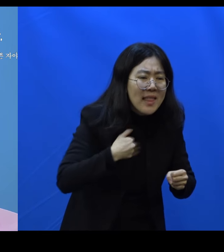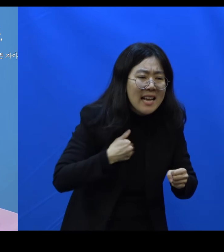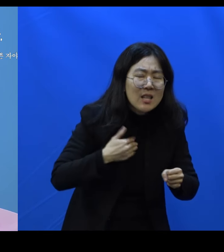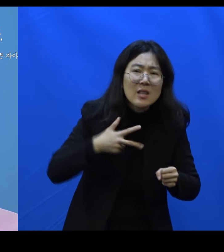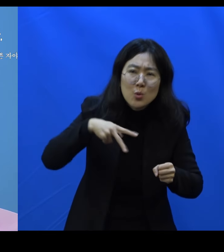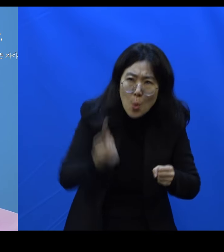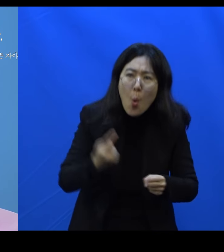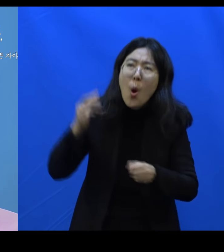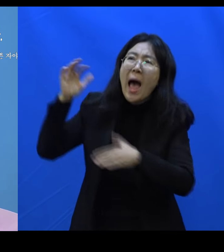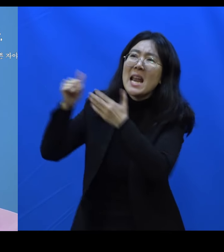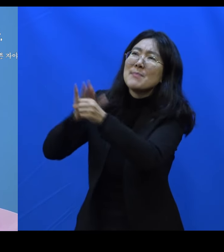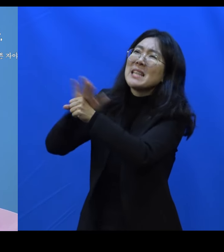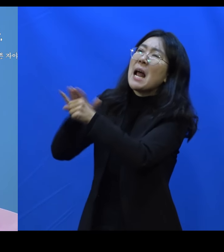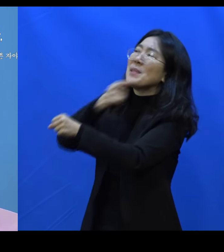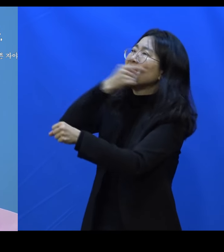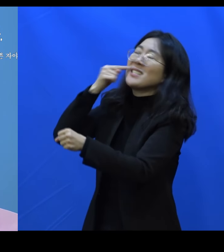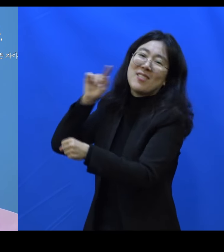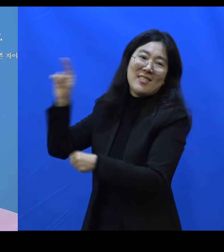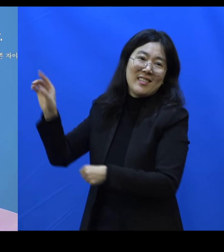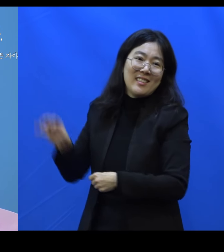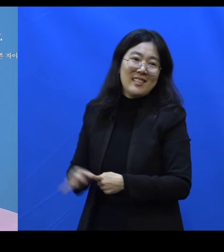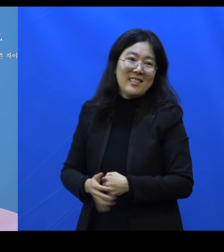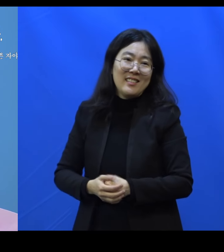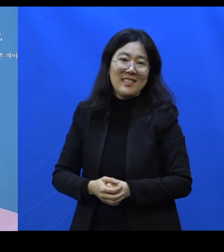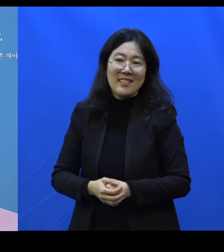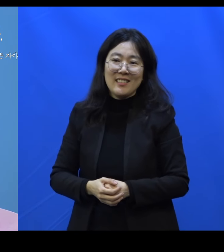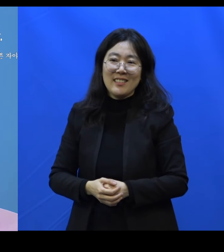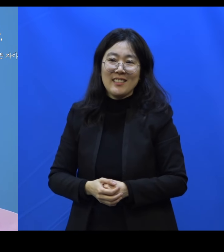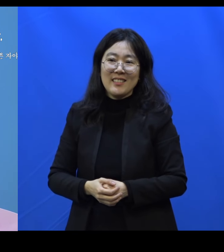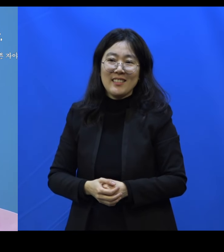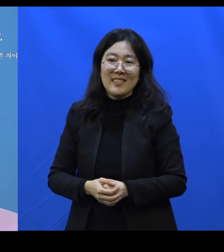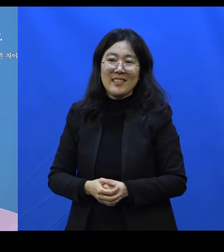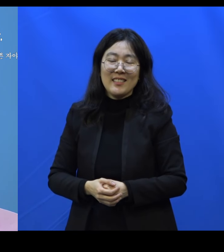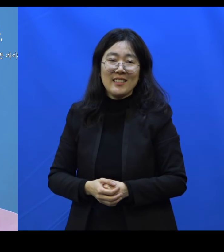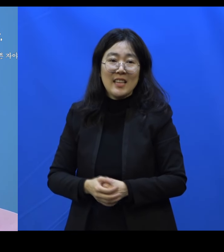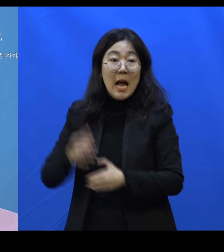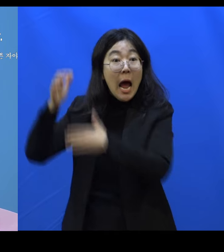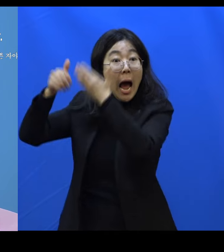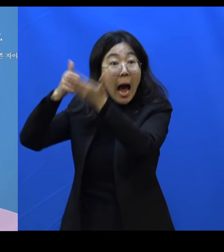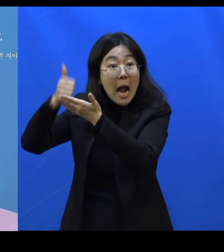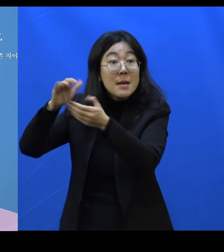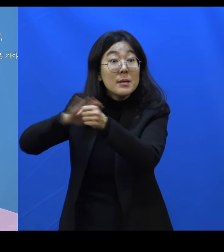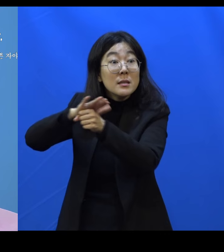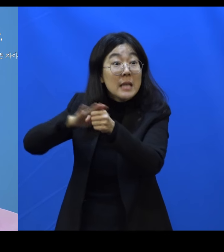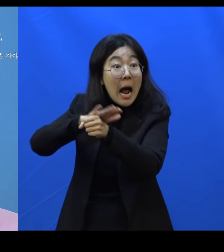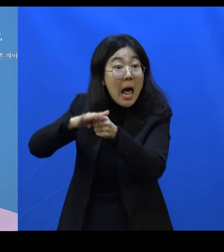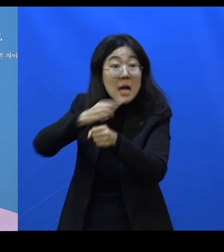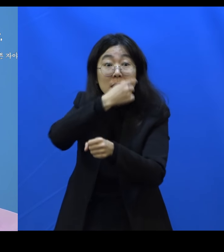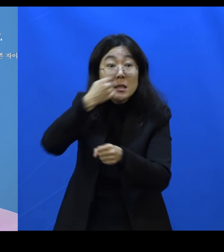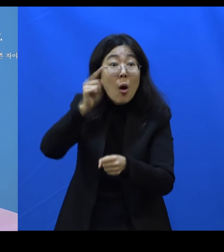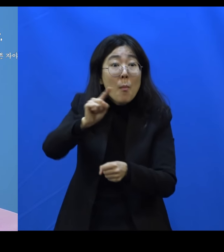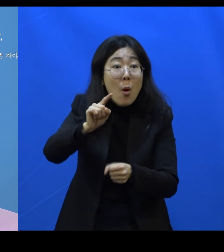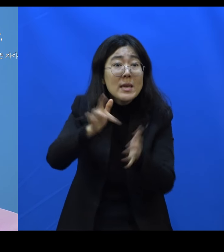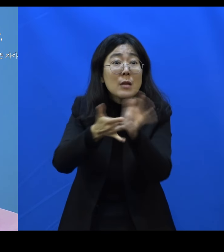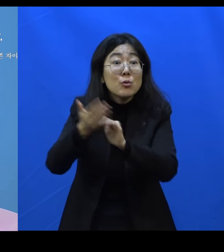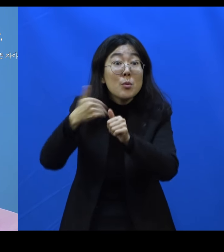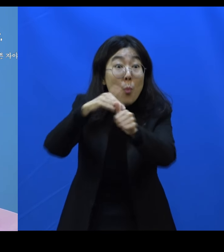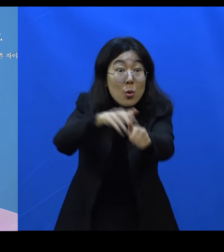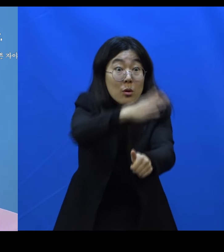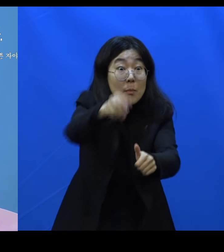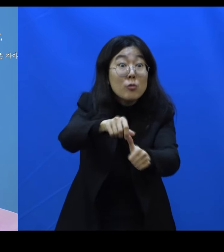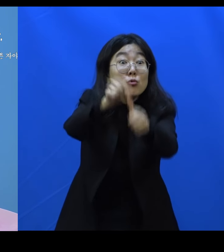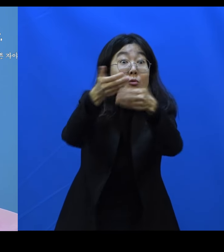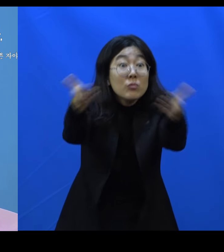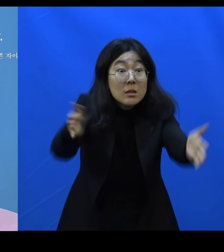주님은 우리의 인생에 전환점을 허락하십니다. opportunity, 기회예요. 하나님이 주신